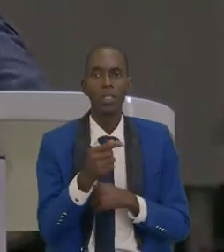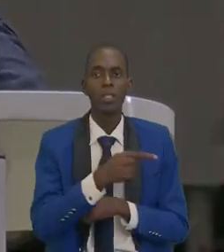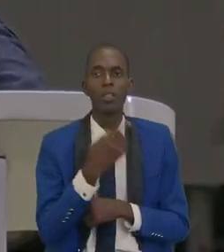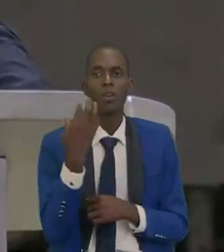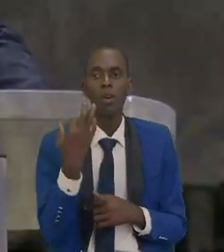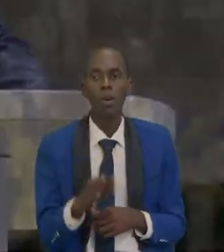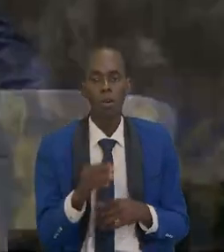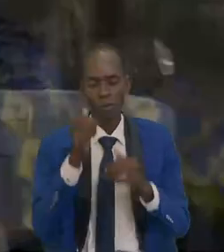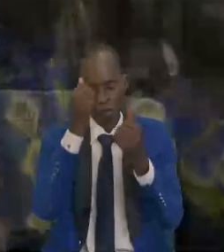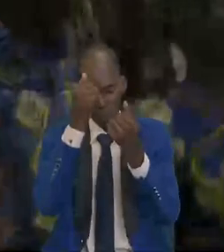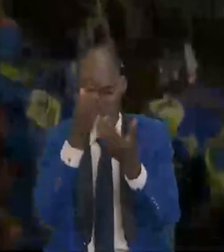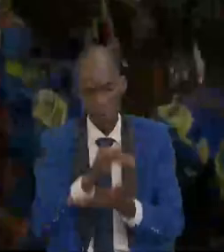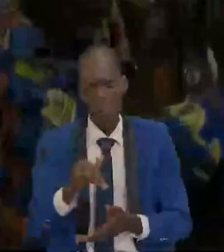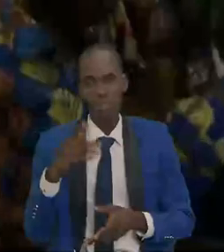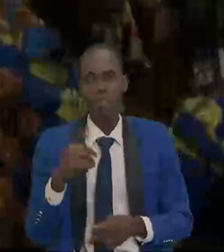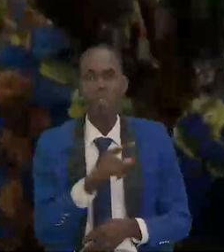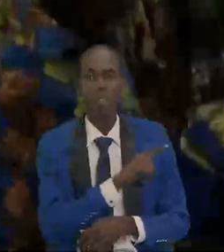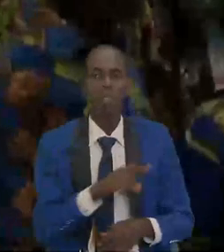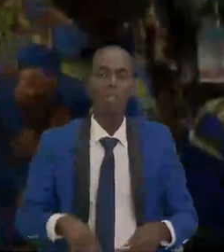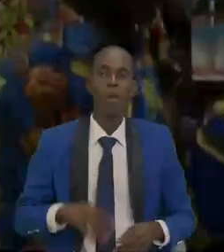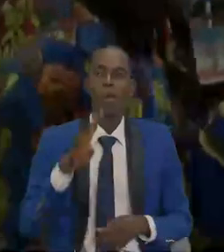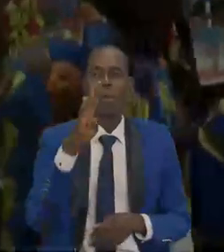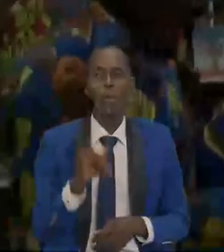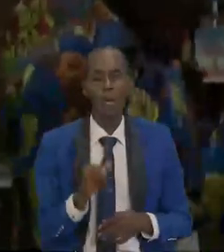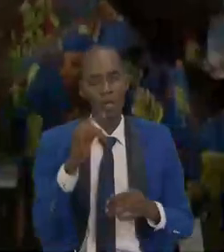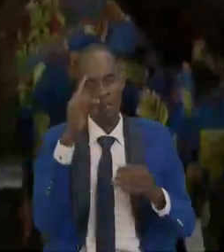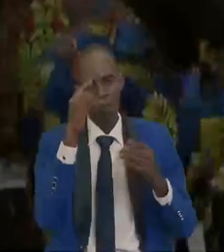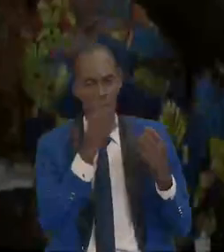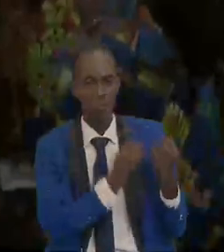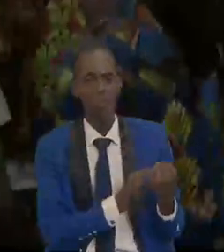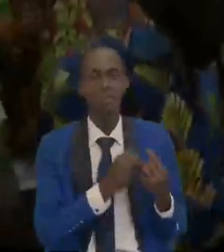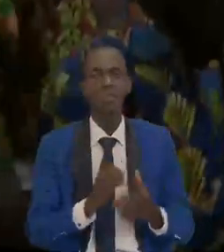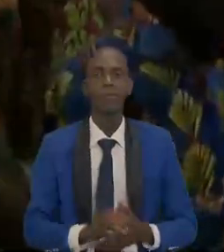jour d'obéissance au Seigneur par la foi.